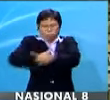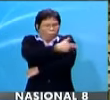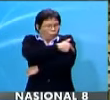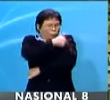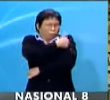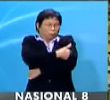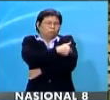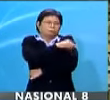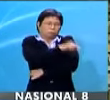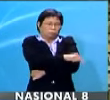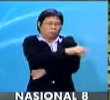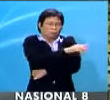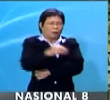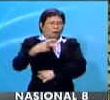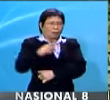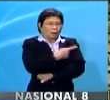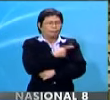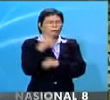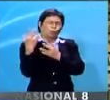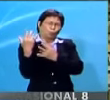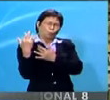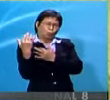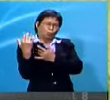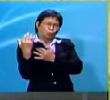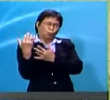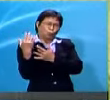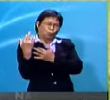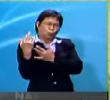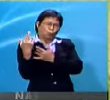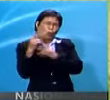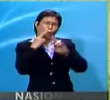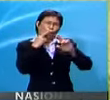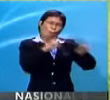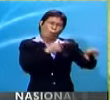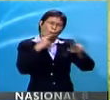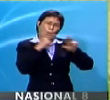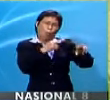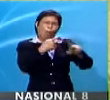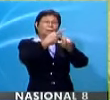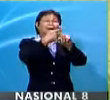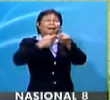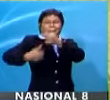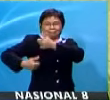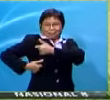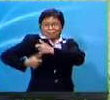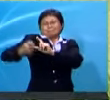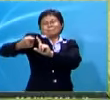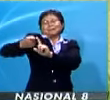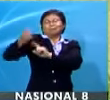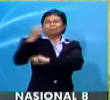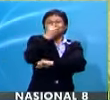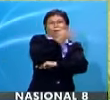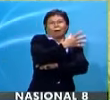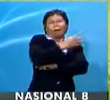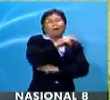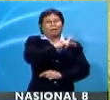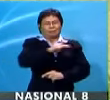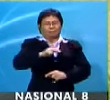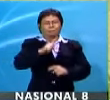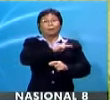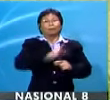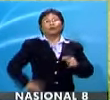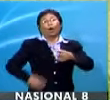ge dan kami masih menunggu respons dari pihak tentera serta Kementerian Luar